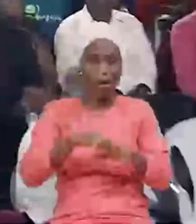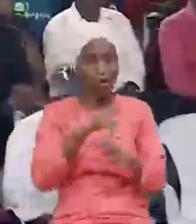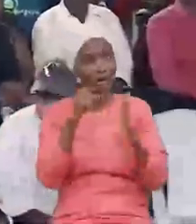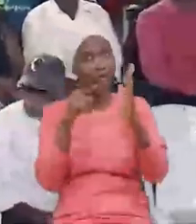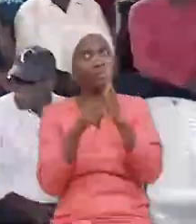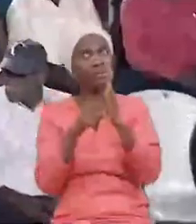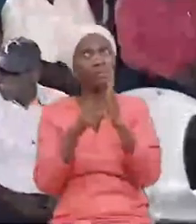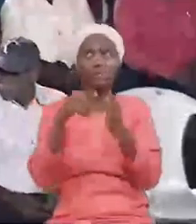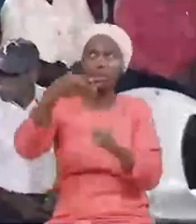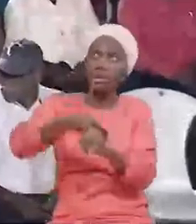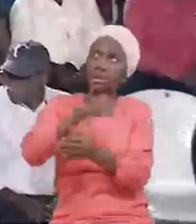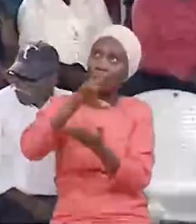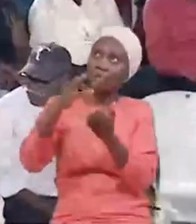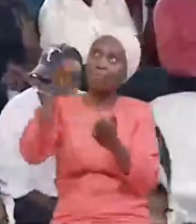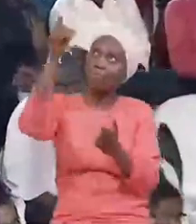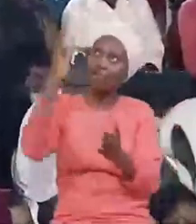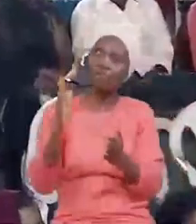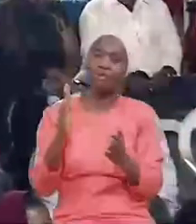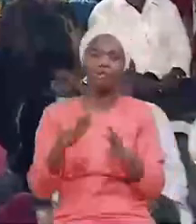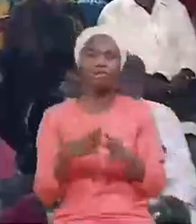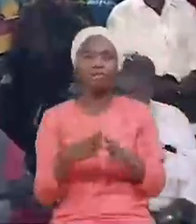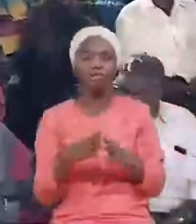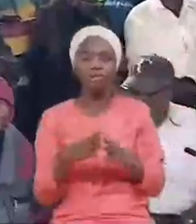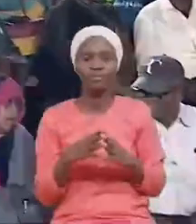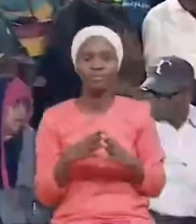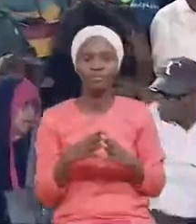Concentrez-vous sur cet agneau de Dieu.